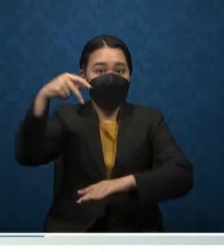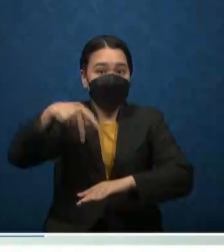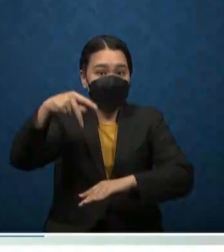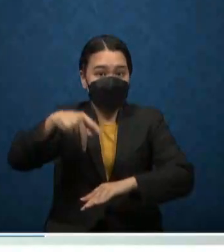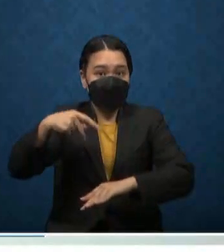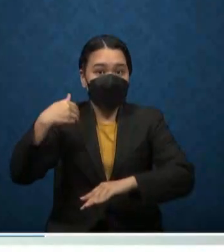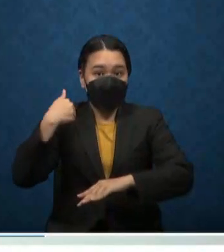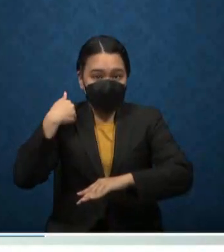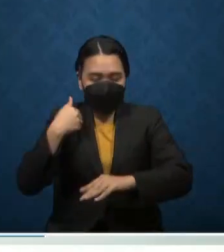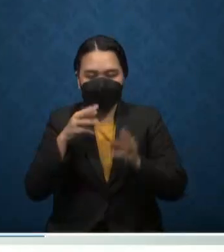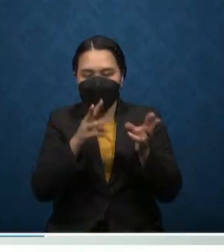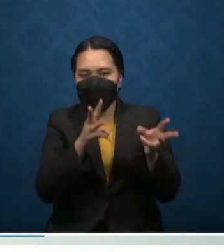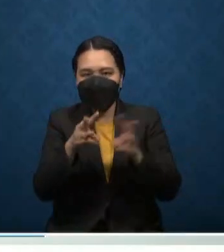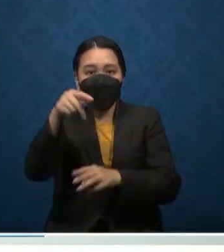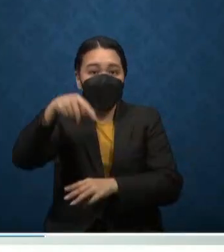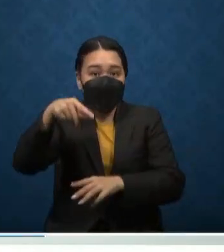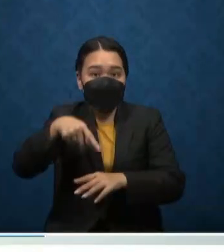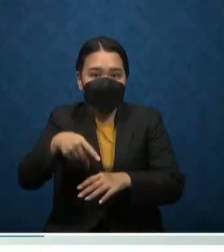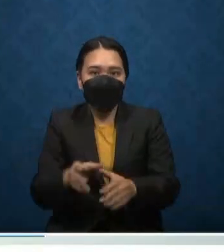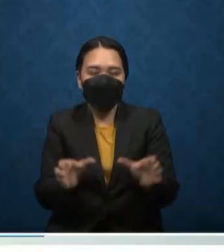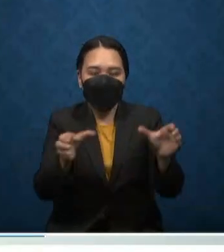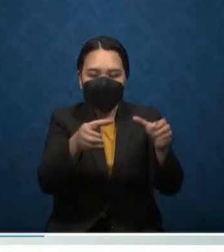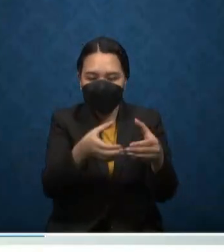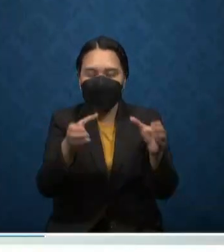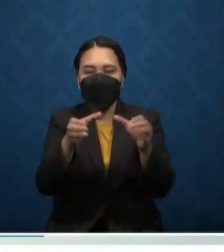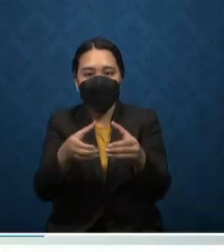องทางหนึ่งให้กับกลุ่มคนทุกกลุ่มคน